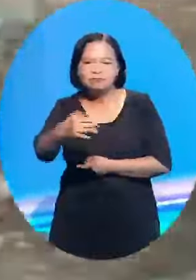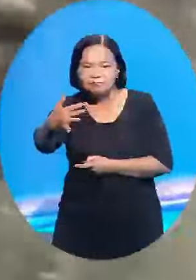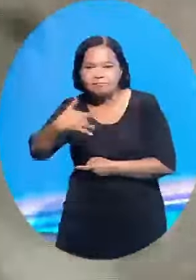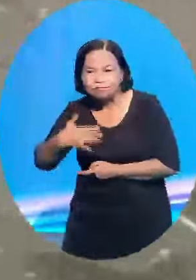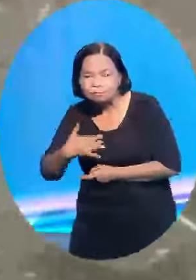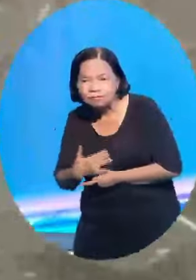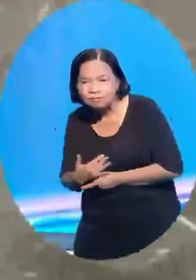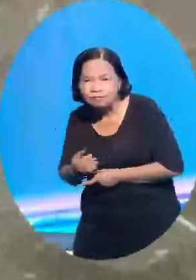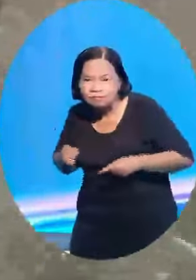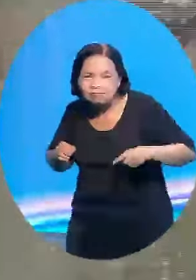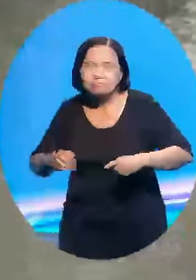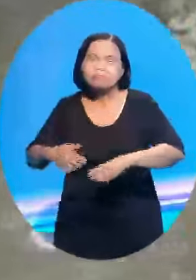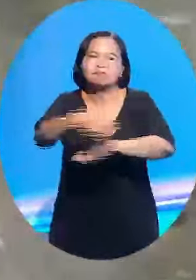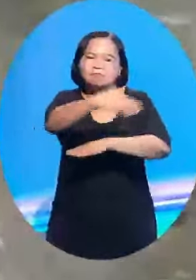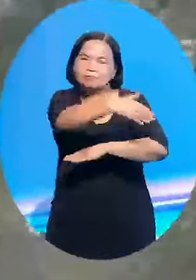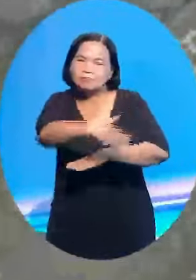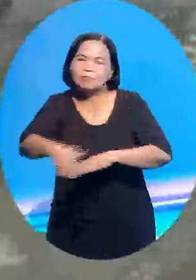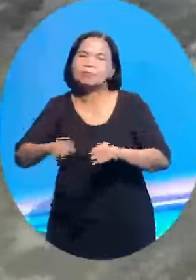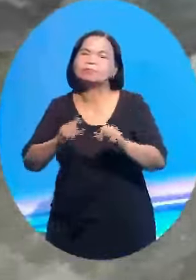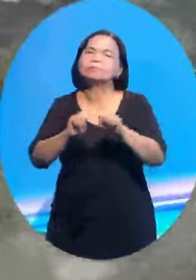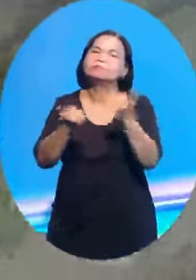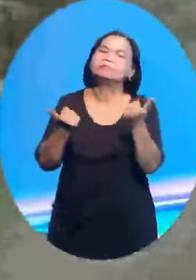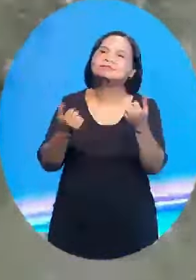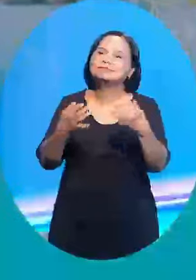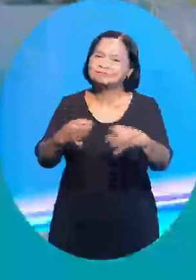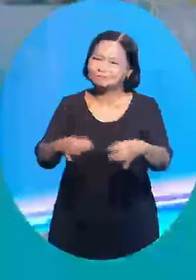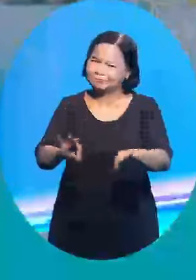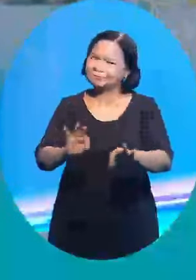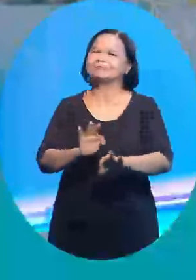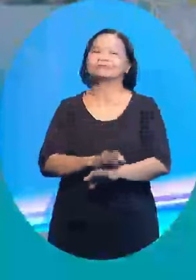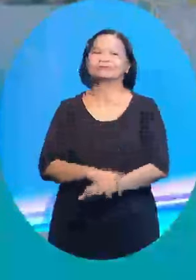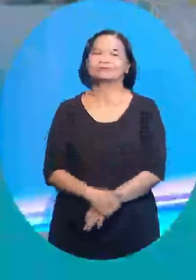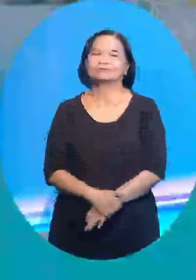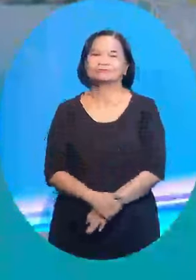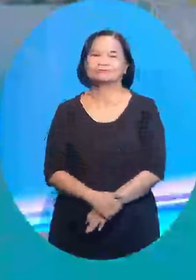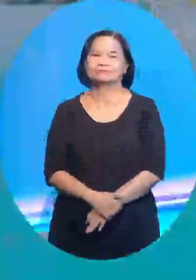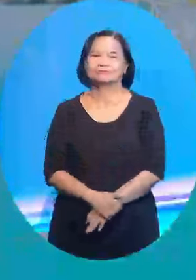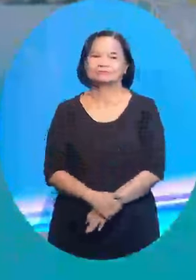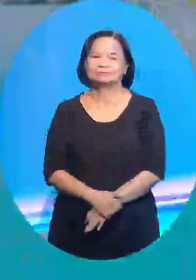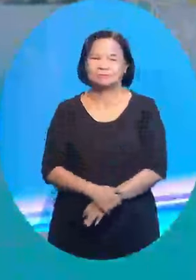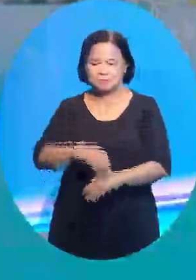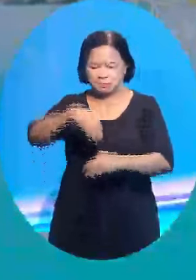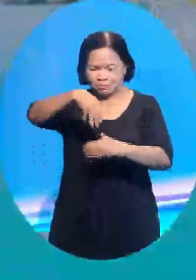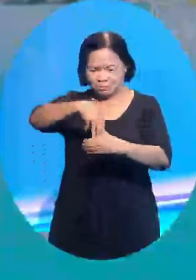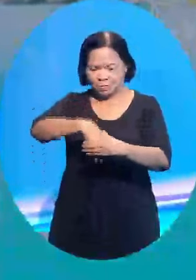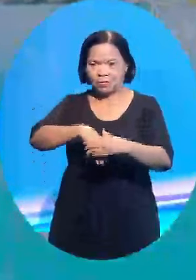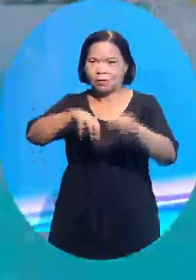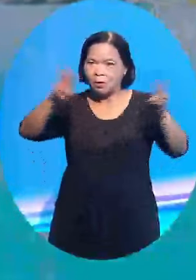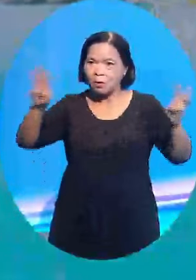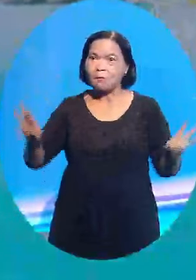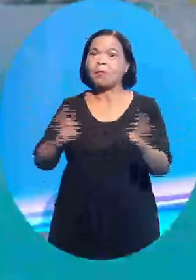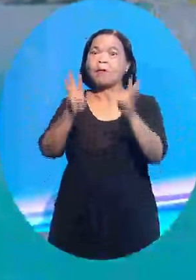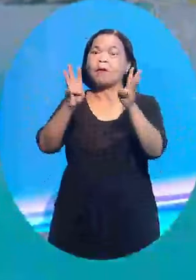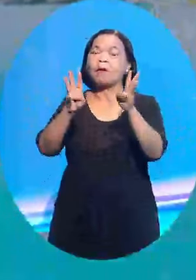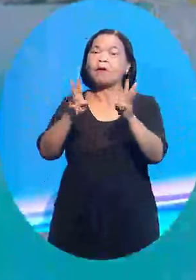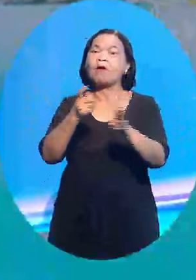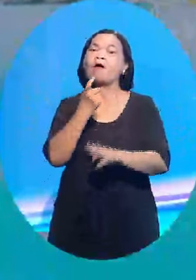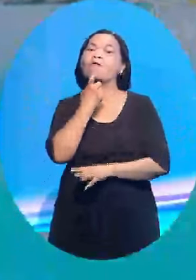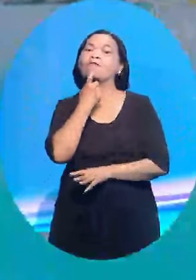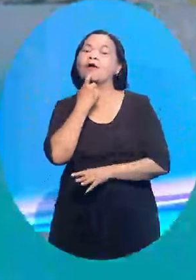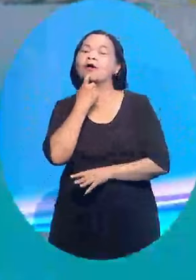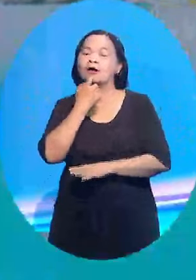để dùng lực phòng thủ ở những vị trí khác hay không. Liên quan đến cuộc bầu cử quốc hội tại Phần Lan, Thủ tướng Phần Lan